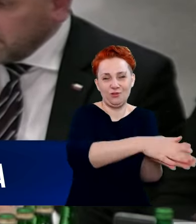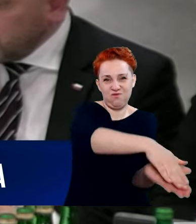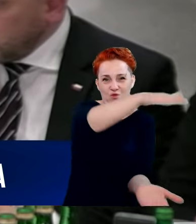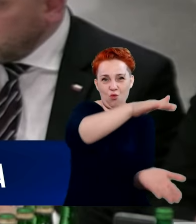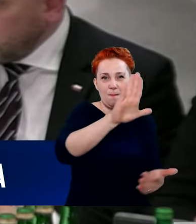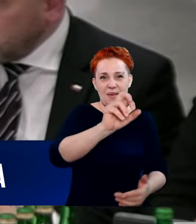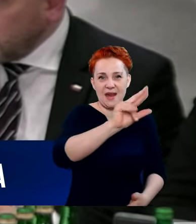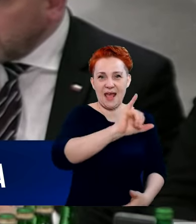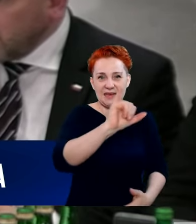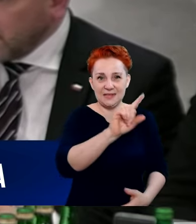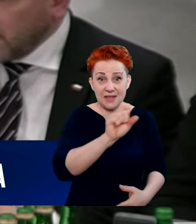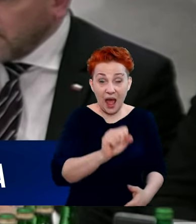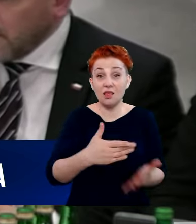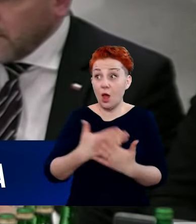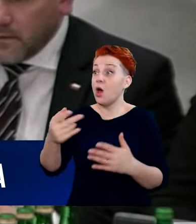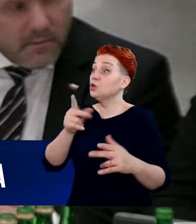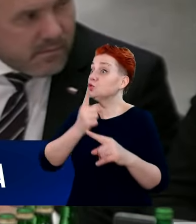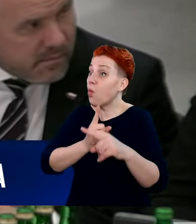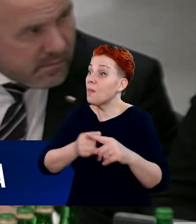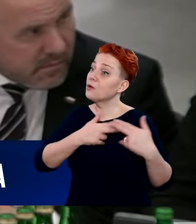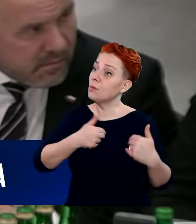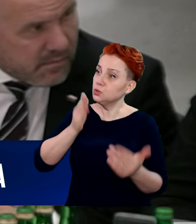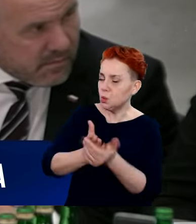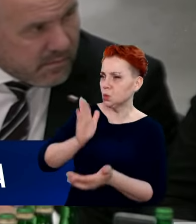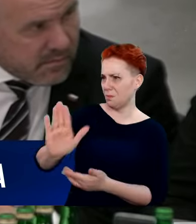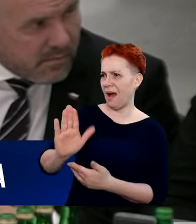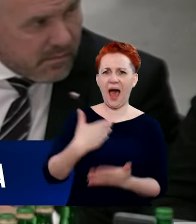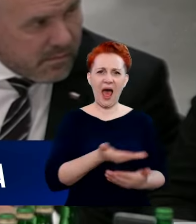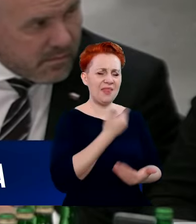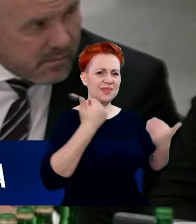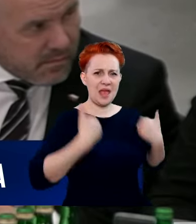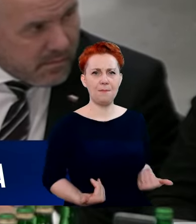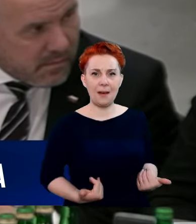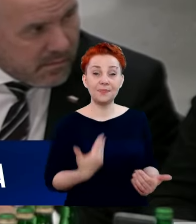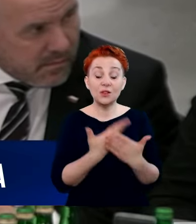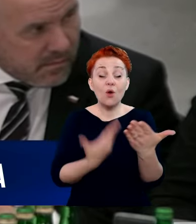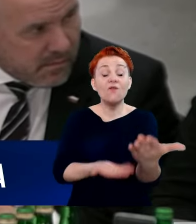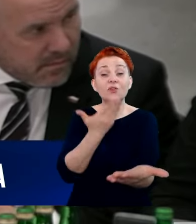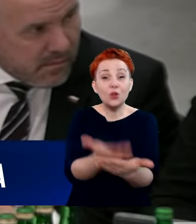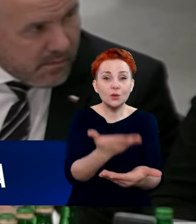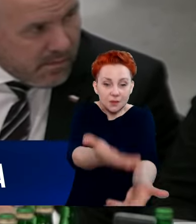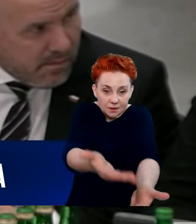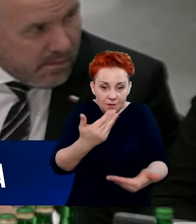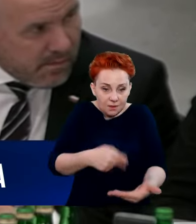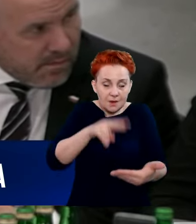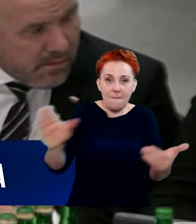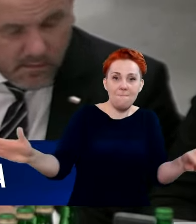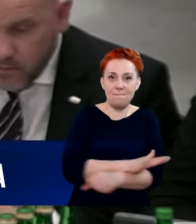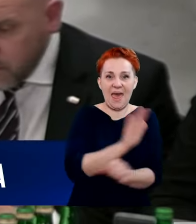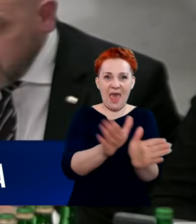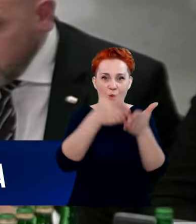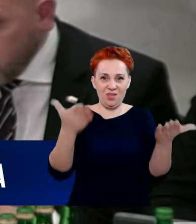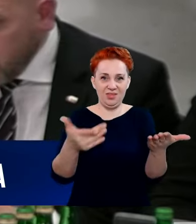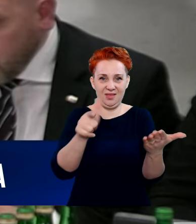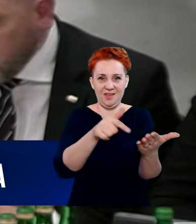Członkowie komisji informują nas, że mają, więc pytanie w jaki sposób. Dlatego w tym wniosku jest udostępnienie w szczegółowej całości akt podobno adekwatne, ale